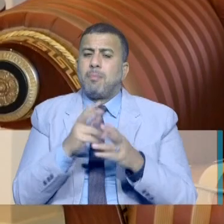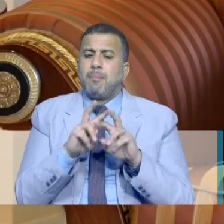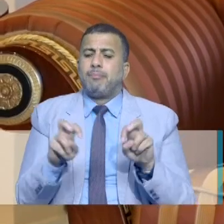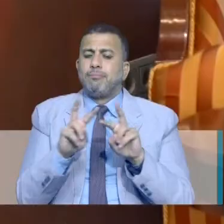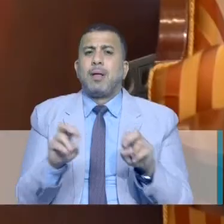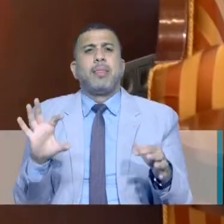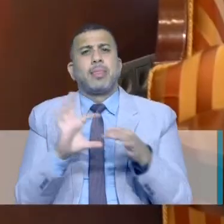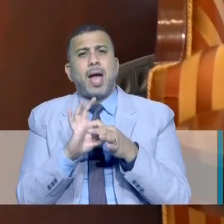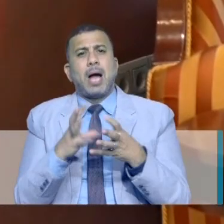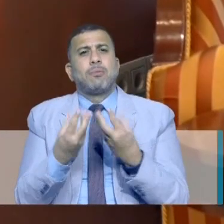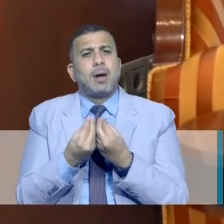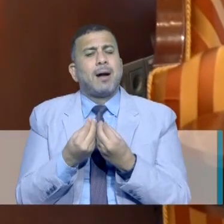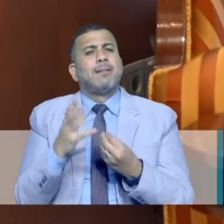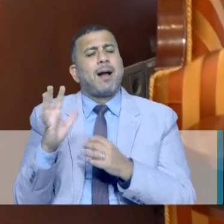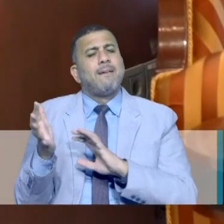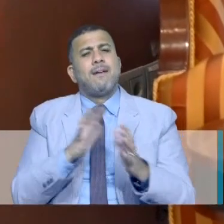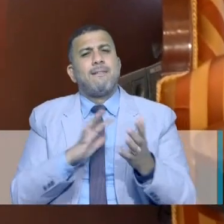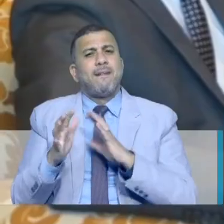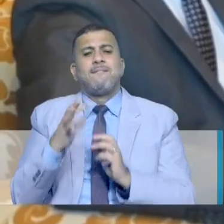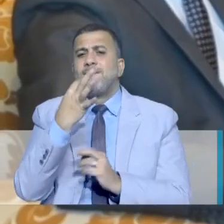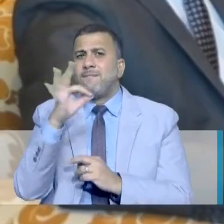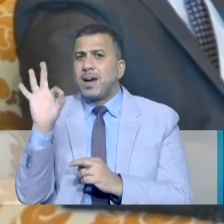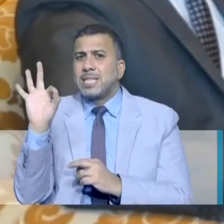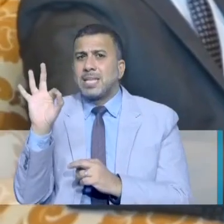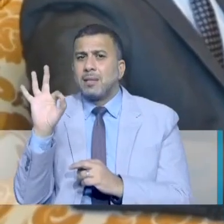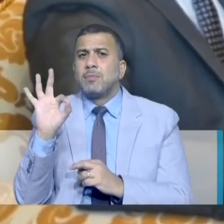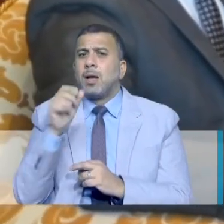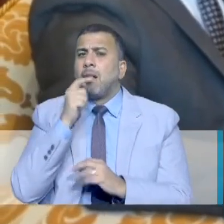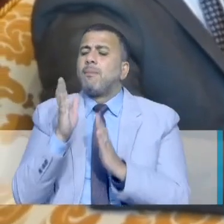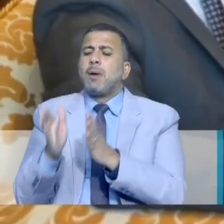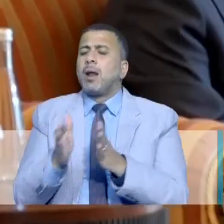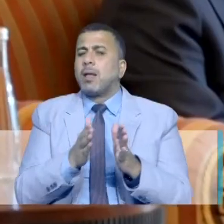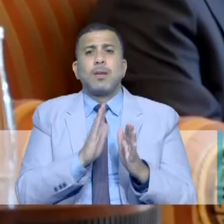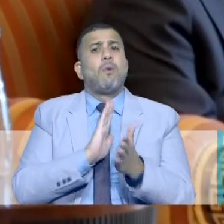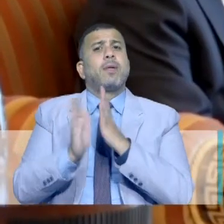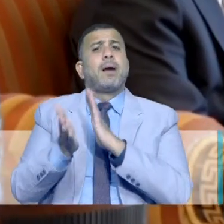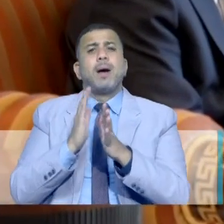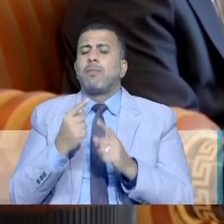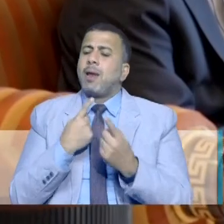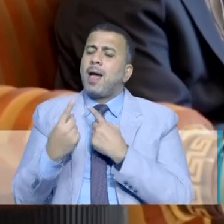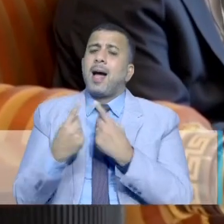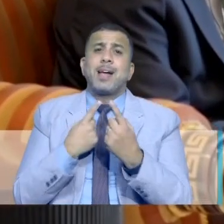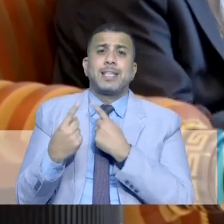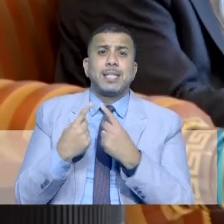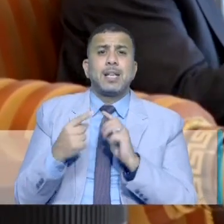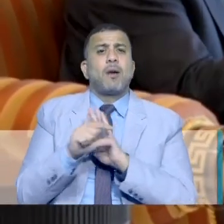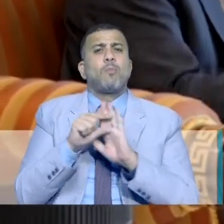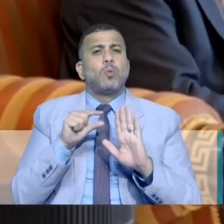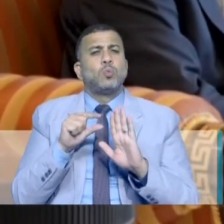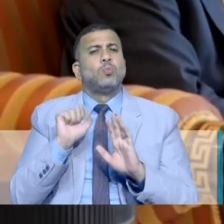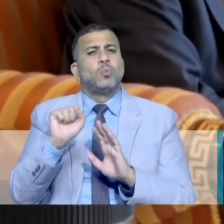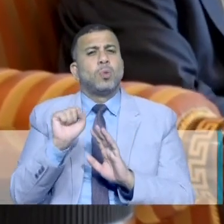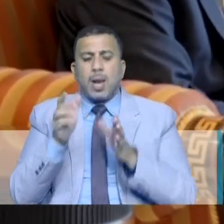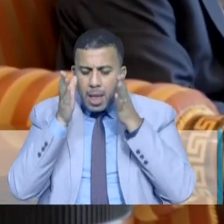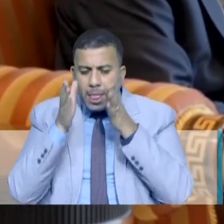بحث سبل تعزيز علاقات التعاون الوثيقه مع جمهوريه فرنسا في مختلف المجالات وتبادل الاحاديث حول